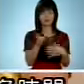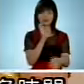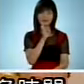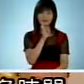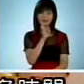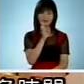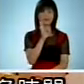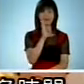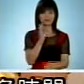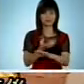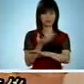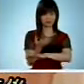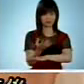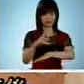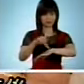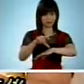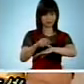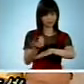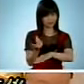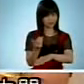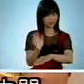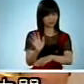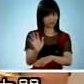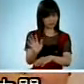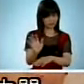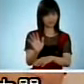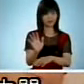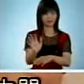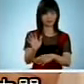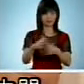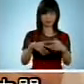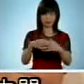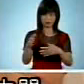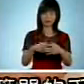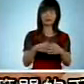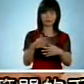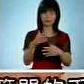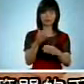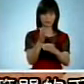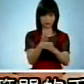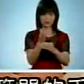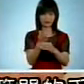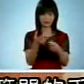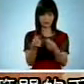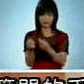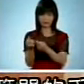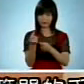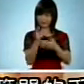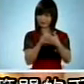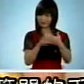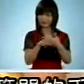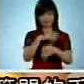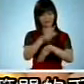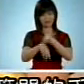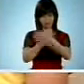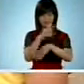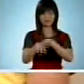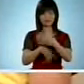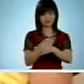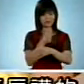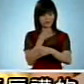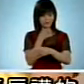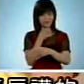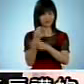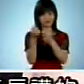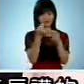所以我们花很多时间在事前跟事后哦，当然训练中间也有时候要需要一些简单的手语，很简